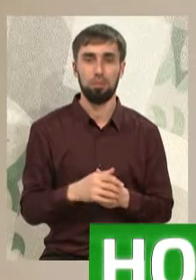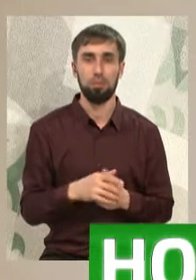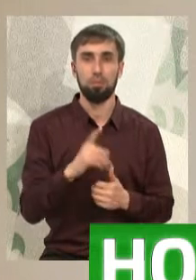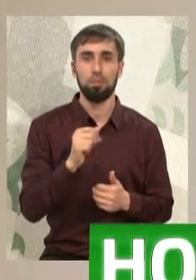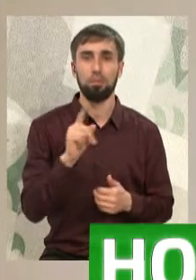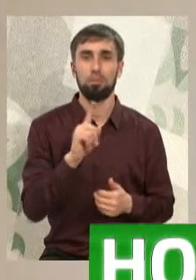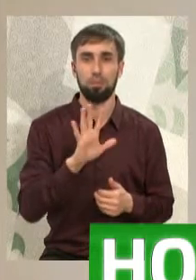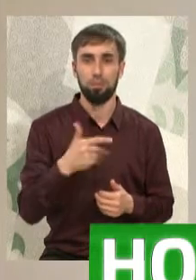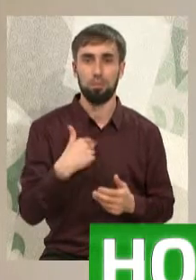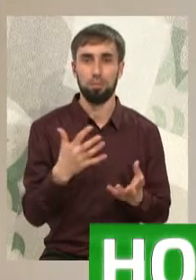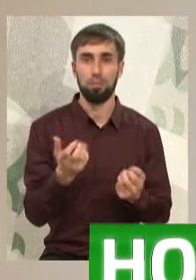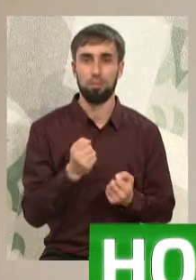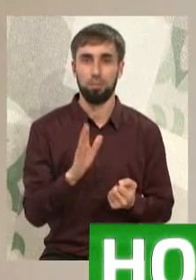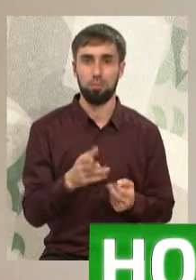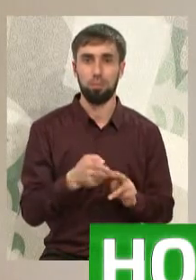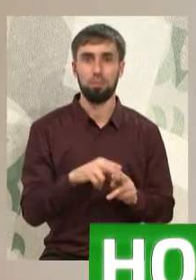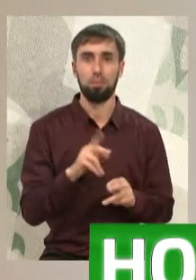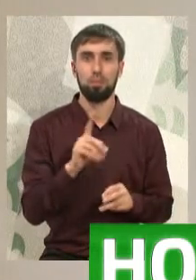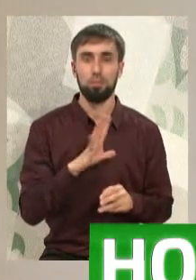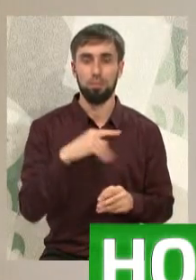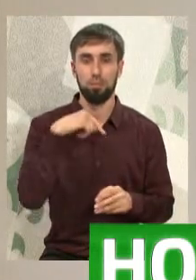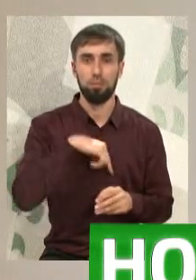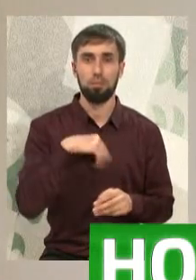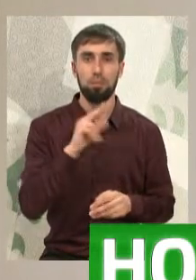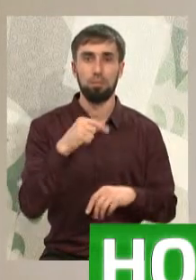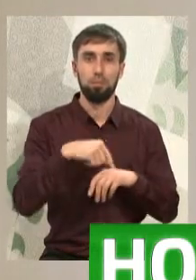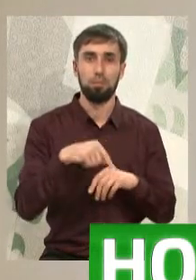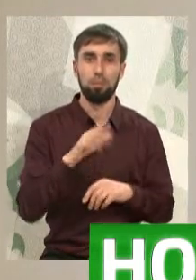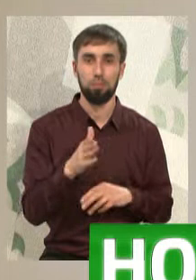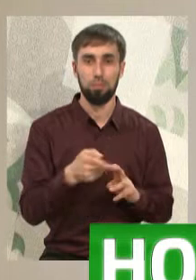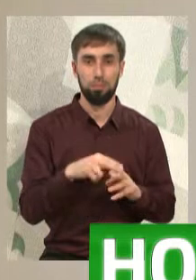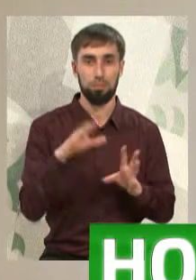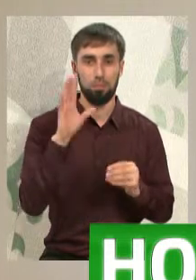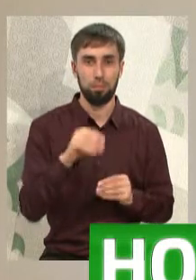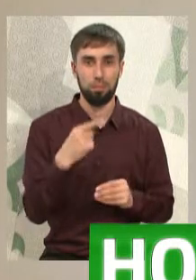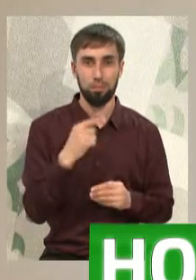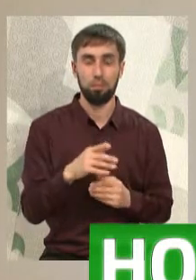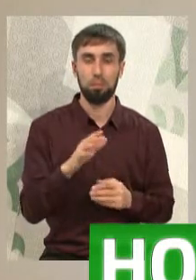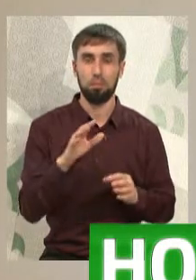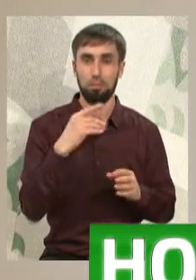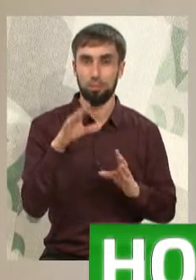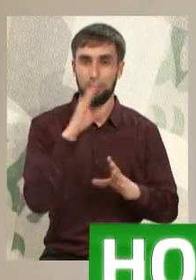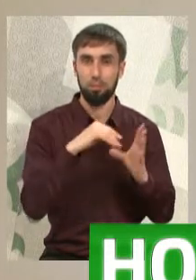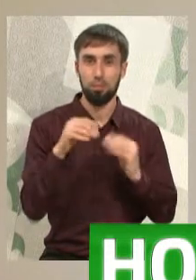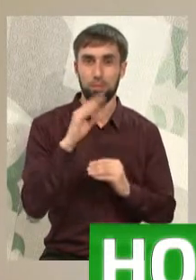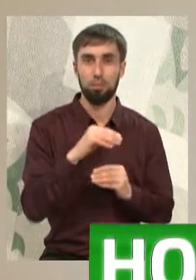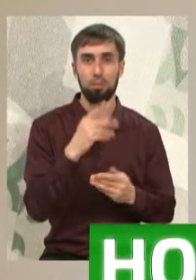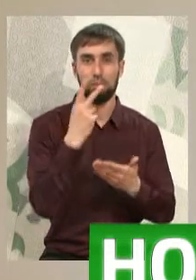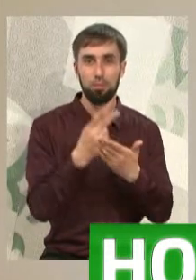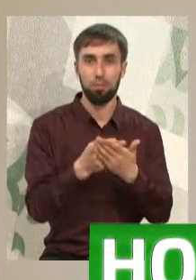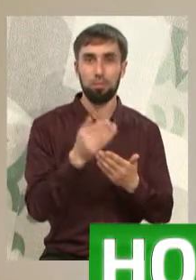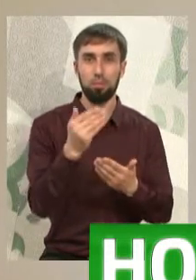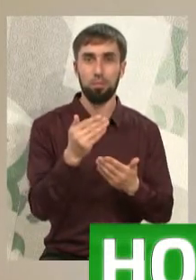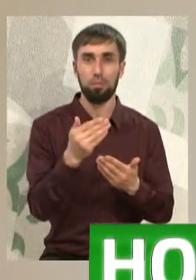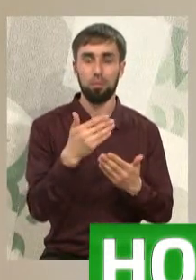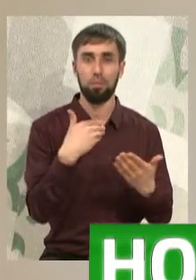можем держаться, на что мы можем опереться внутри себя. И вот это действительно возможность пересмотреть свое